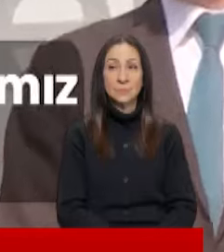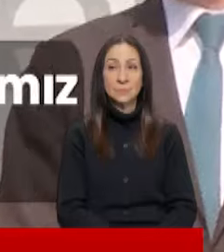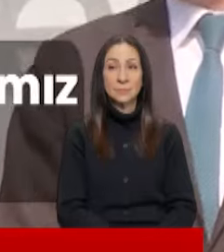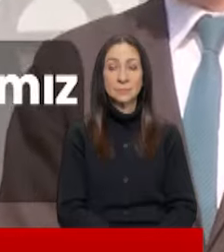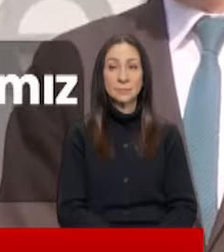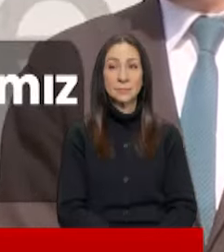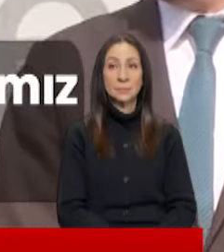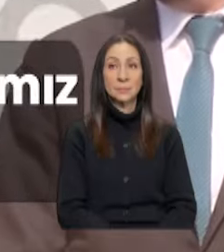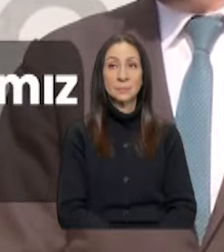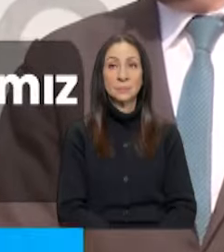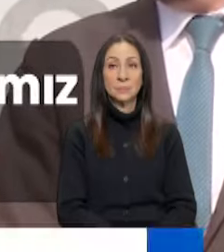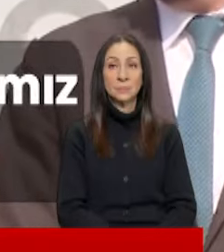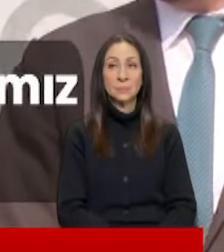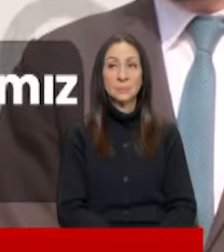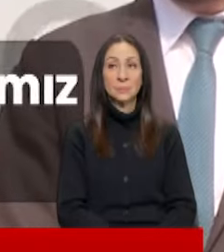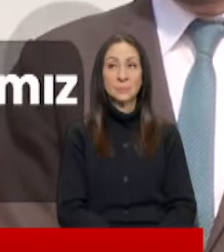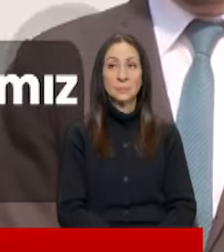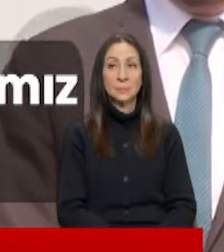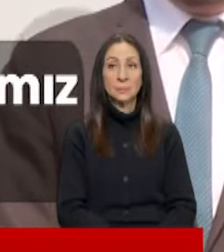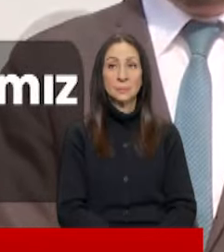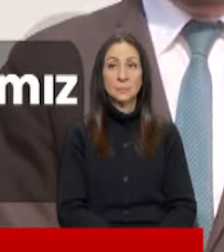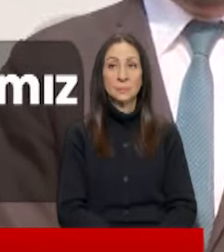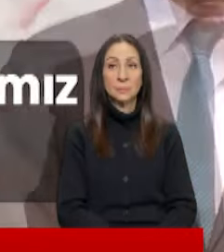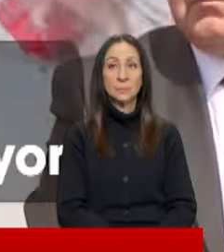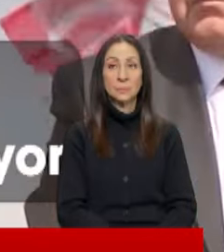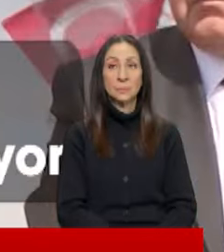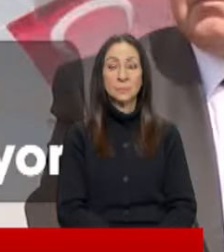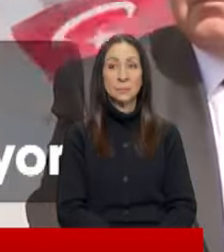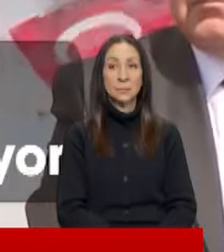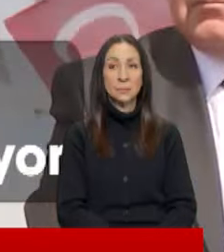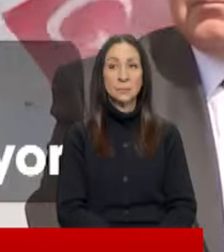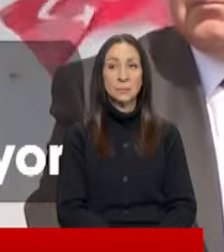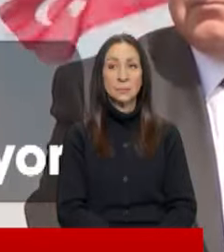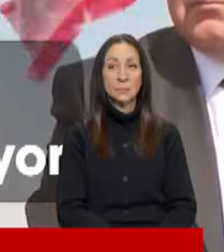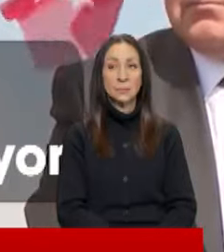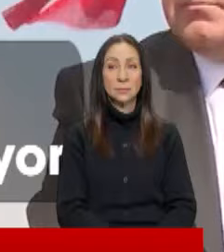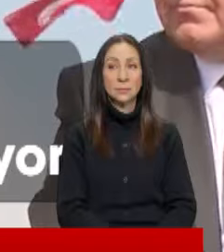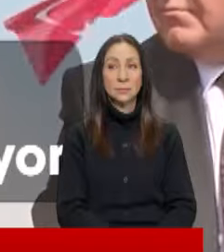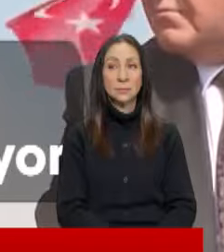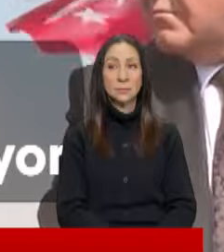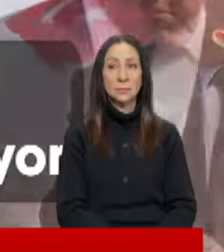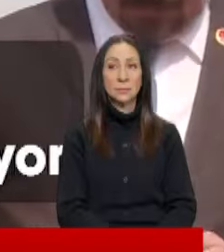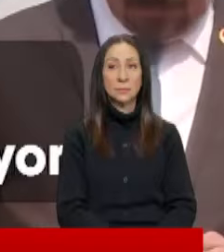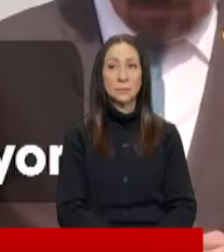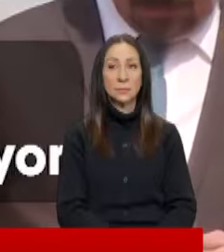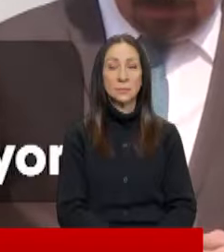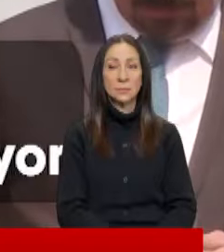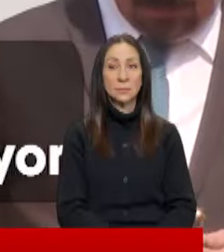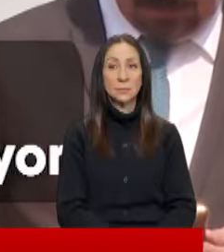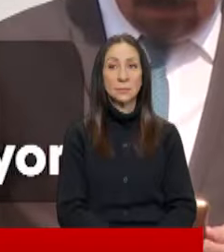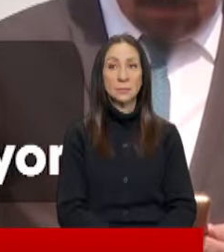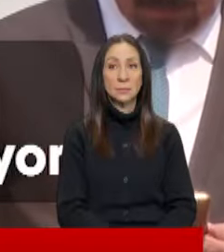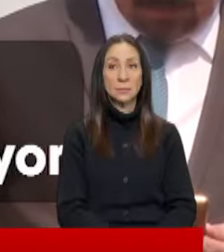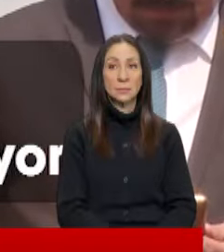düzenli olarak harcadığımız her paranın hesabını veriyoruz. Bütün ihalelerimizi canlı yayınladık. O